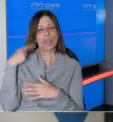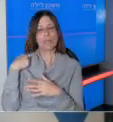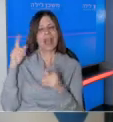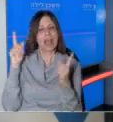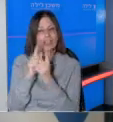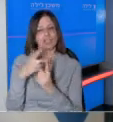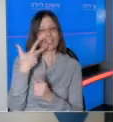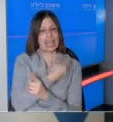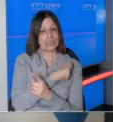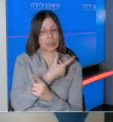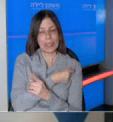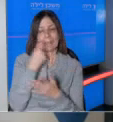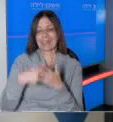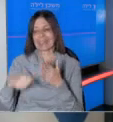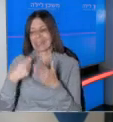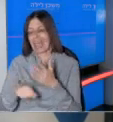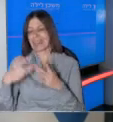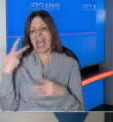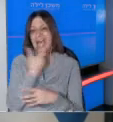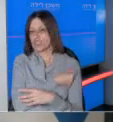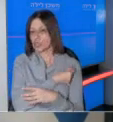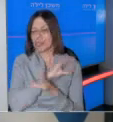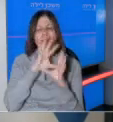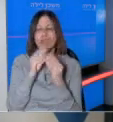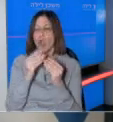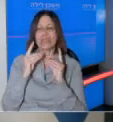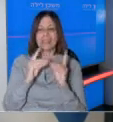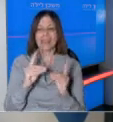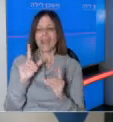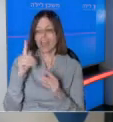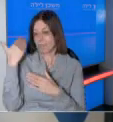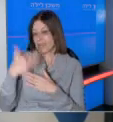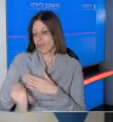חיסונים, בכל דרך. אבל בסוף לכם, להורים, יש אחריות.